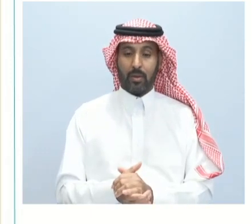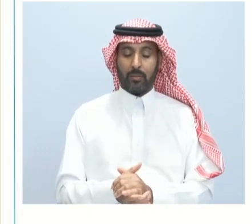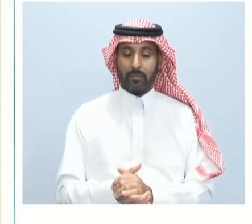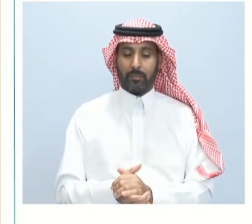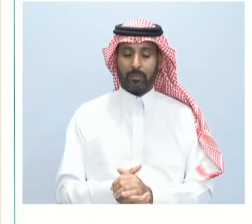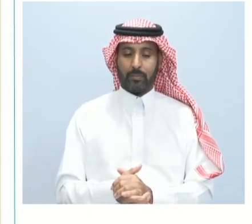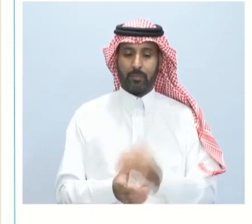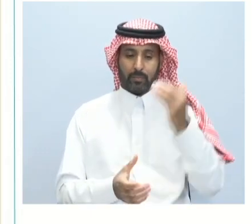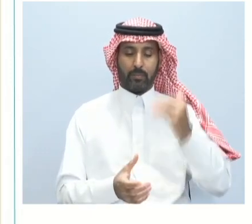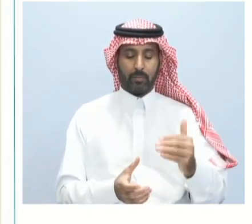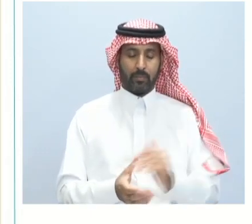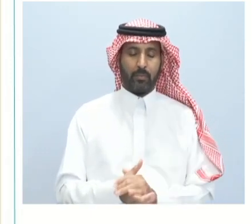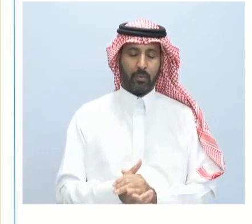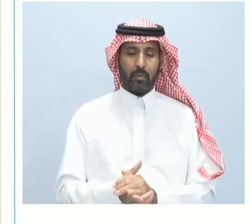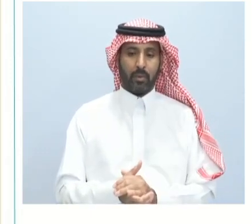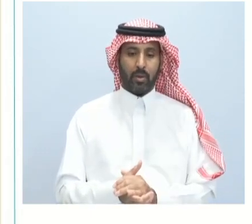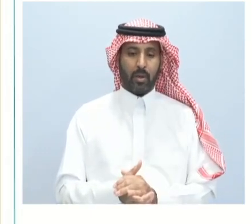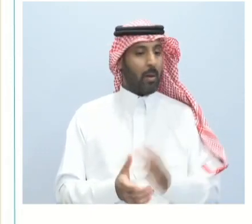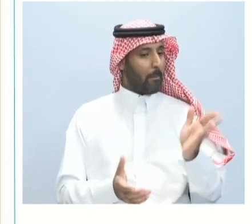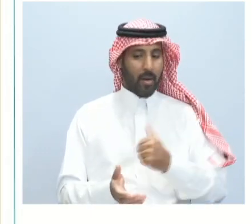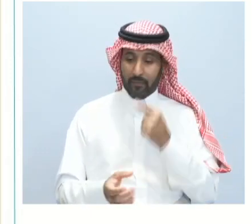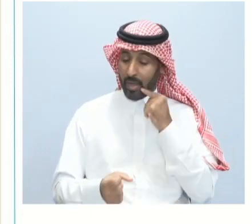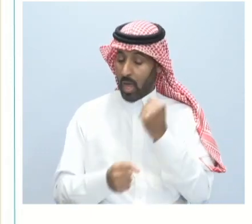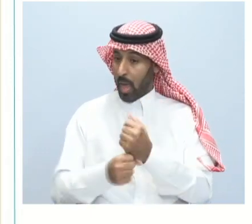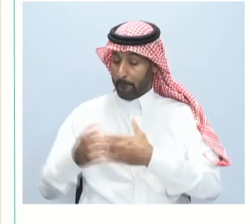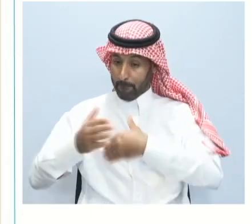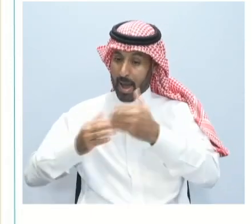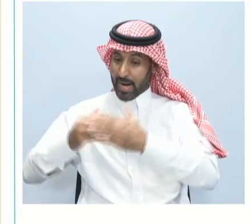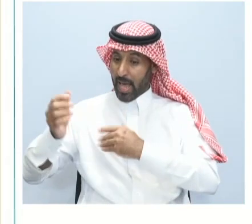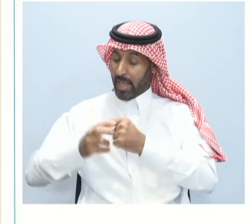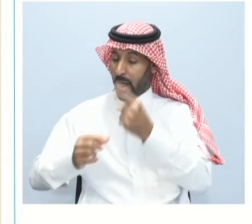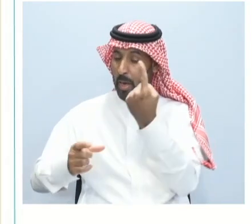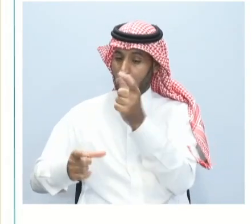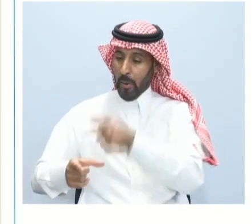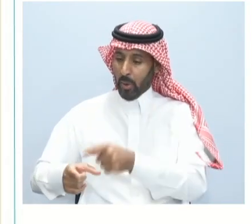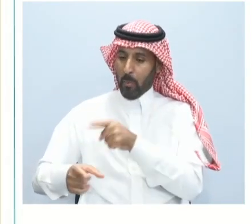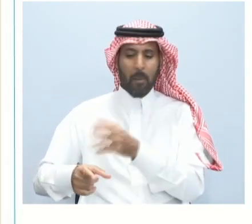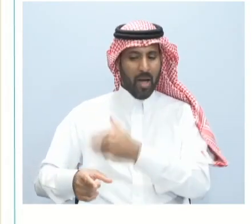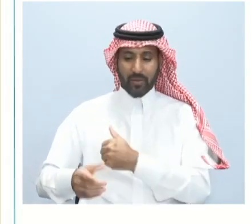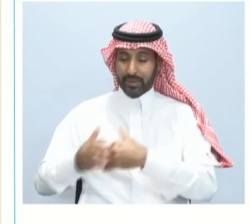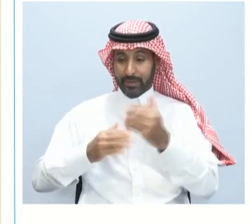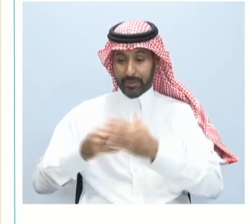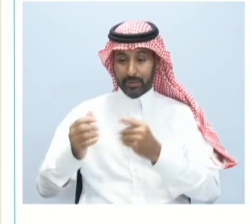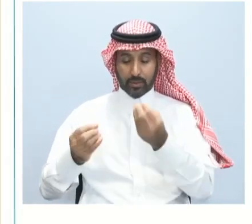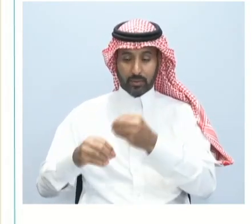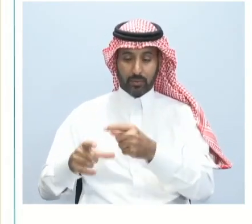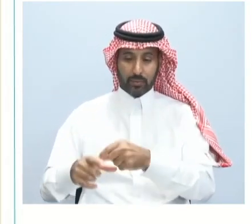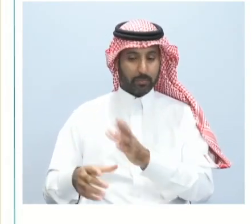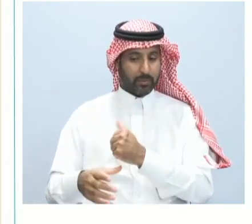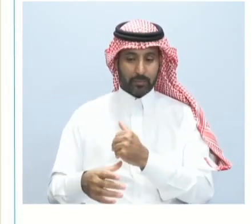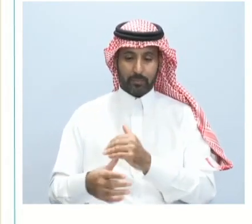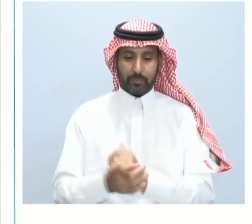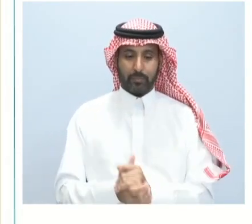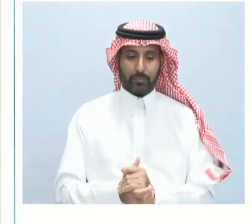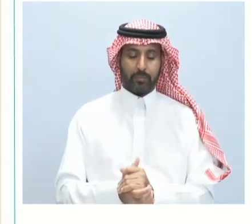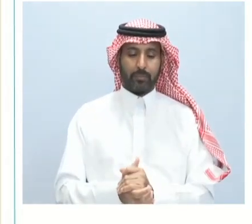البرمجي ايضا هنا قمنا بانفرد وركر سكيلز وهي المهارات الخاصه بالعمال التي لم تغطى الى الان